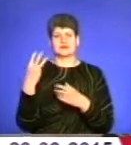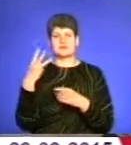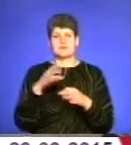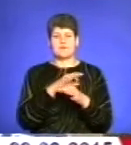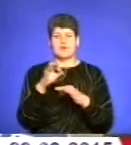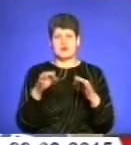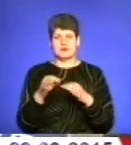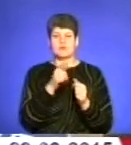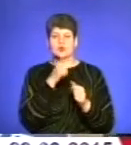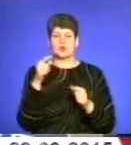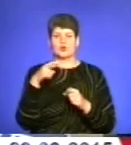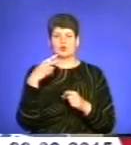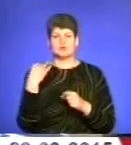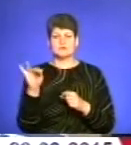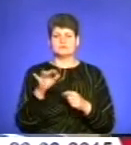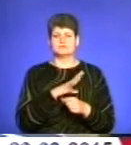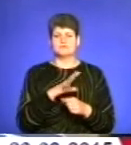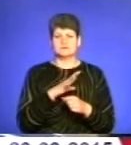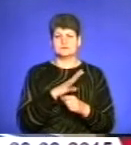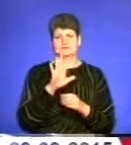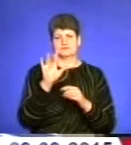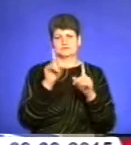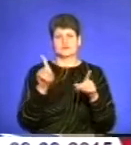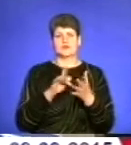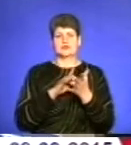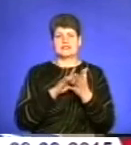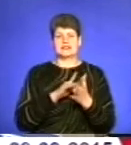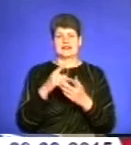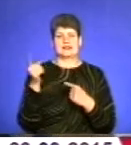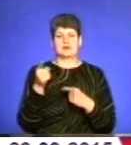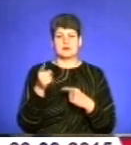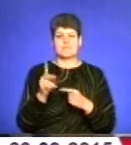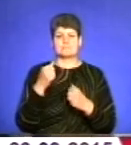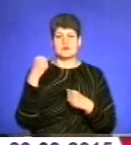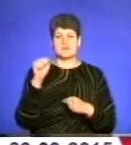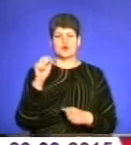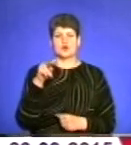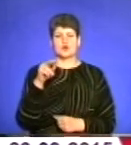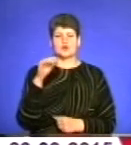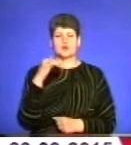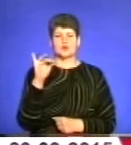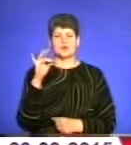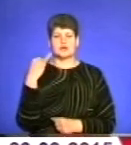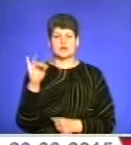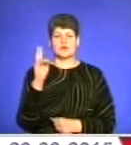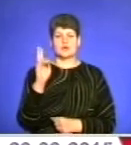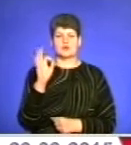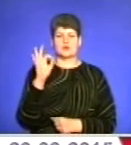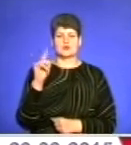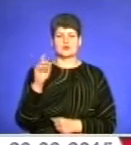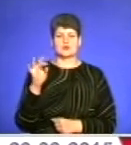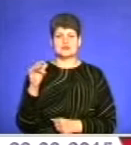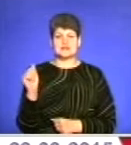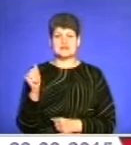тривав конкурс на найліпший логотип туристичного Тернопілля. Переможець – Юрій Козоріз. Туризм – то його життєвий вибір. Хобі,